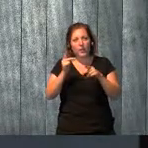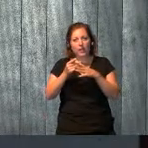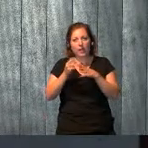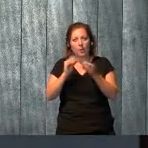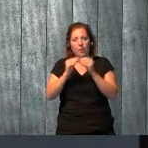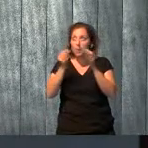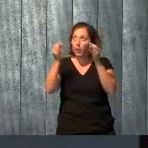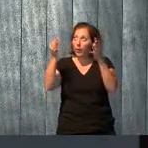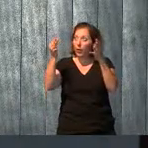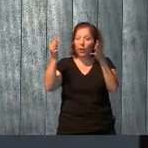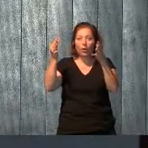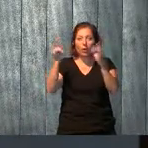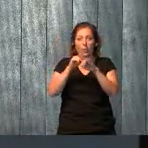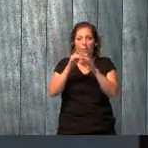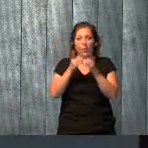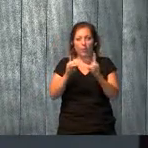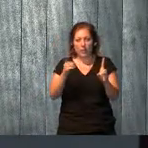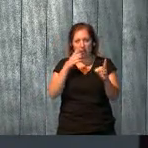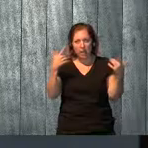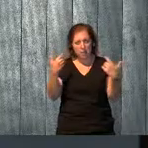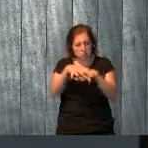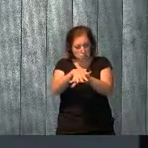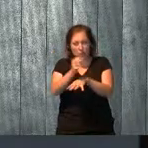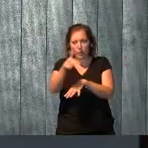question climatique et la question démocratique?